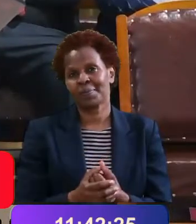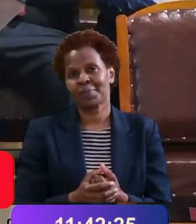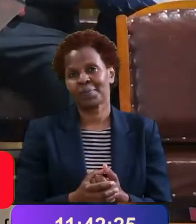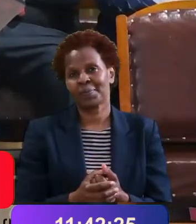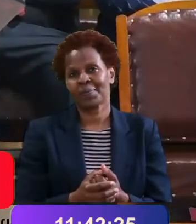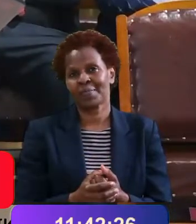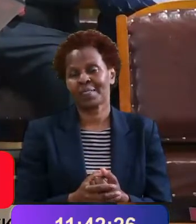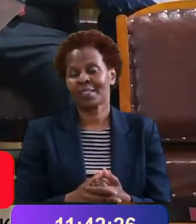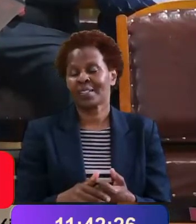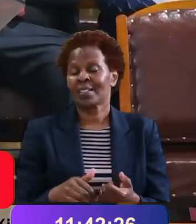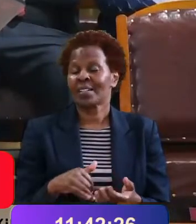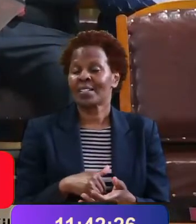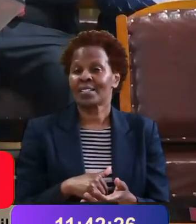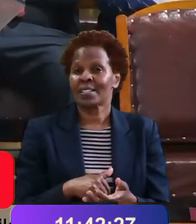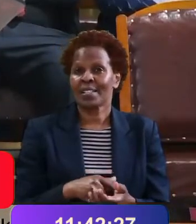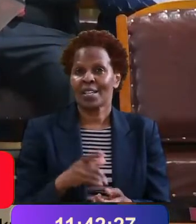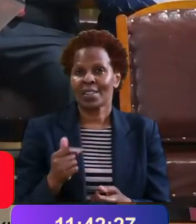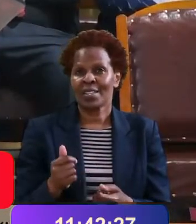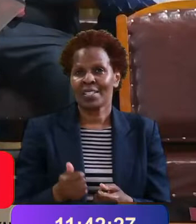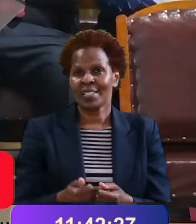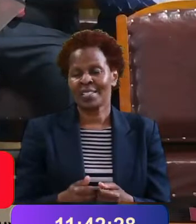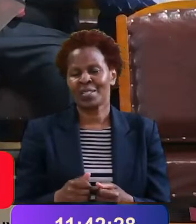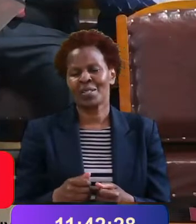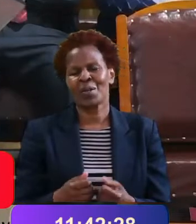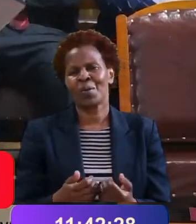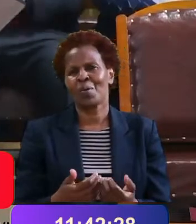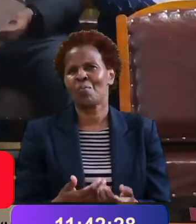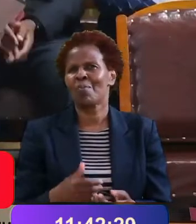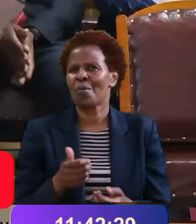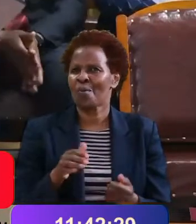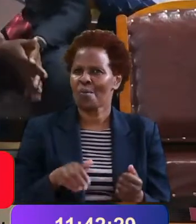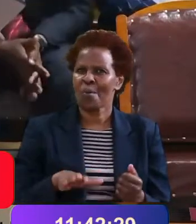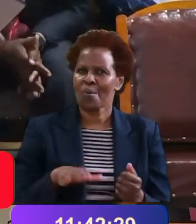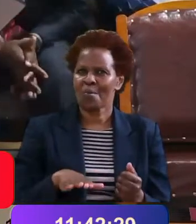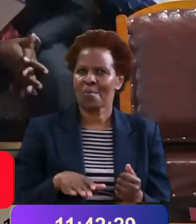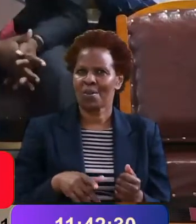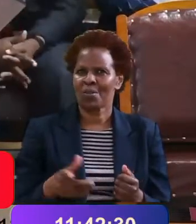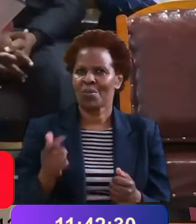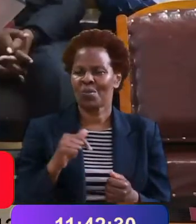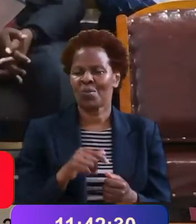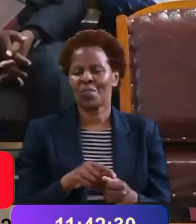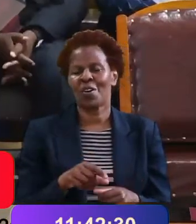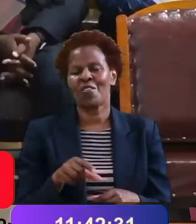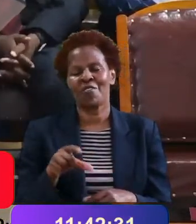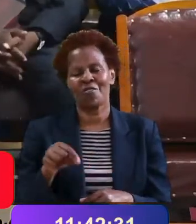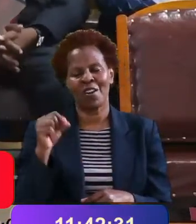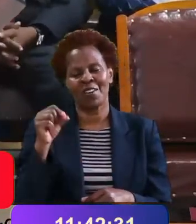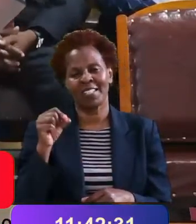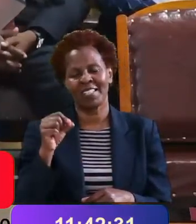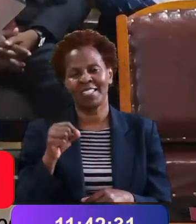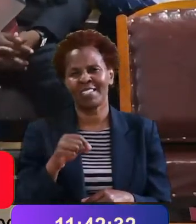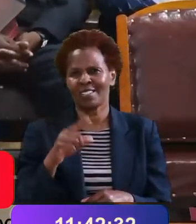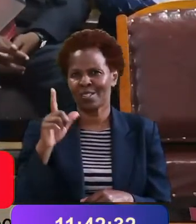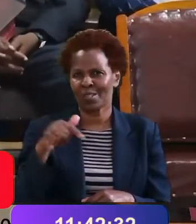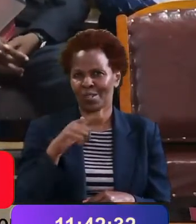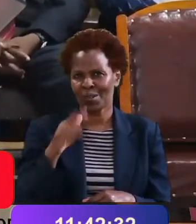Na ndiposa hata yule mwanamke aliletwa wakisema amepatikana in the real